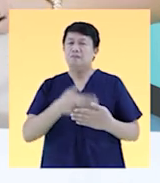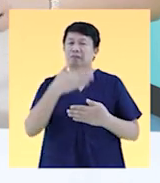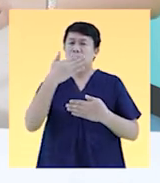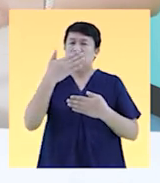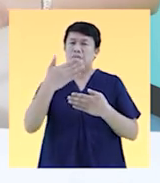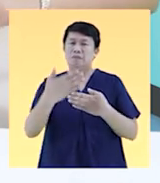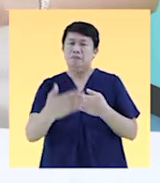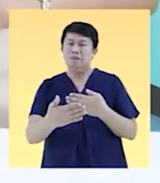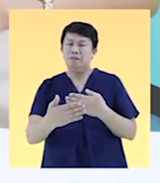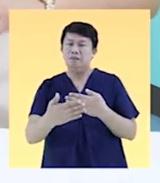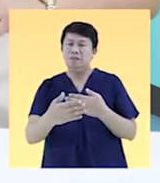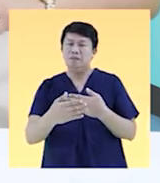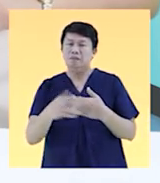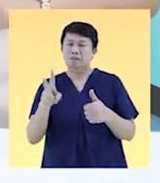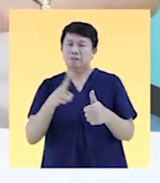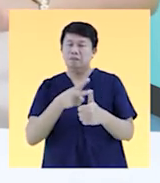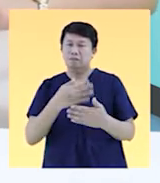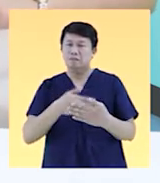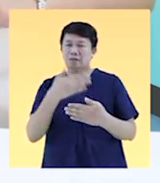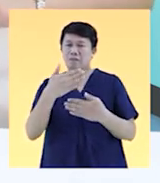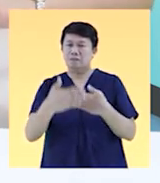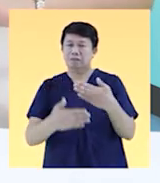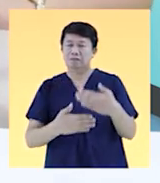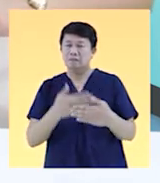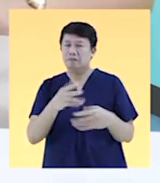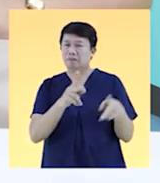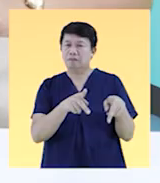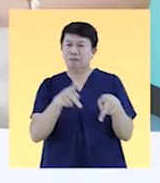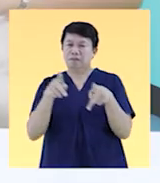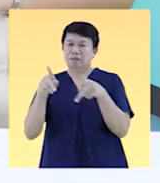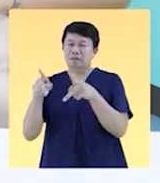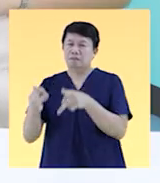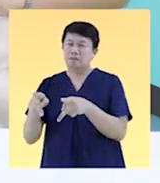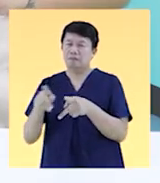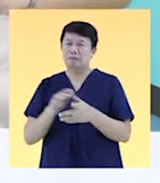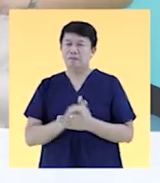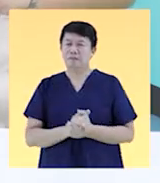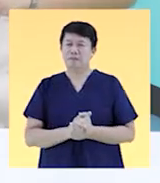Punta na tayo sa ikalawang hakbang, ang plan.